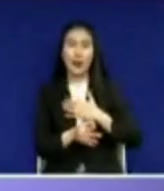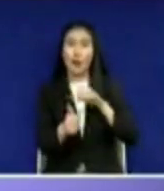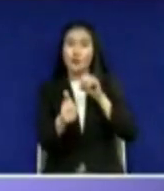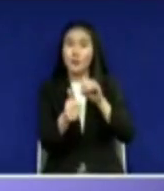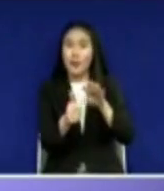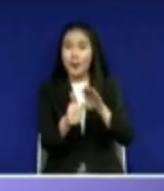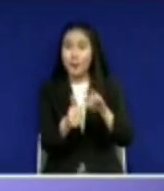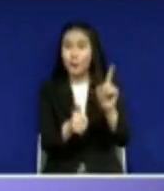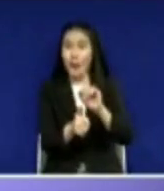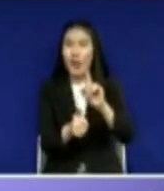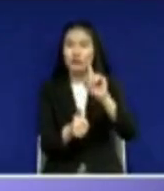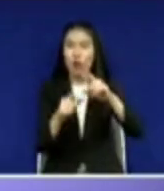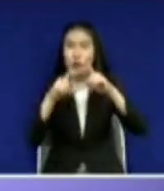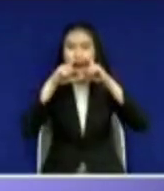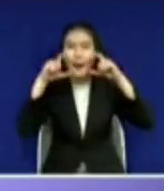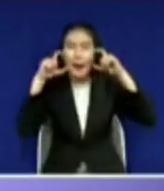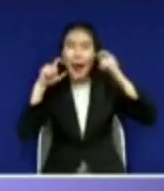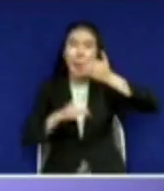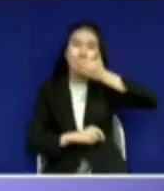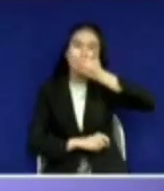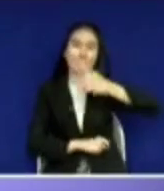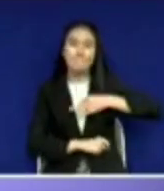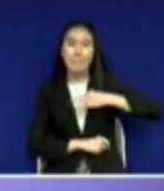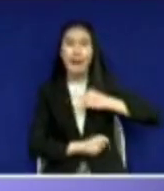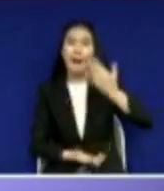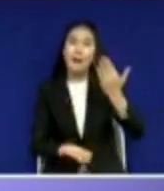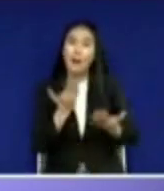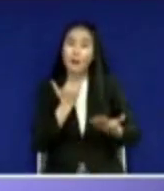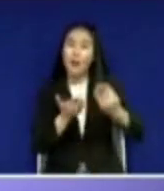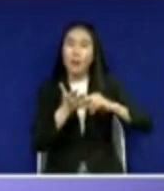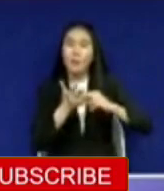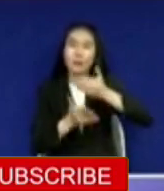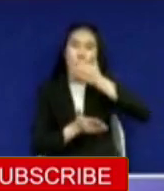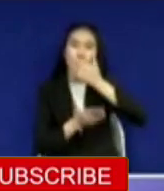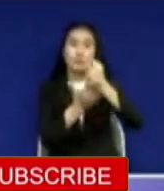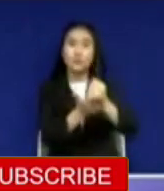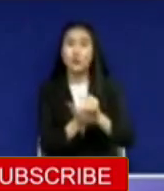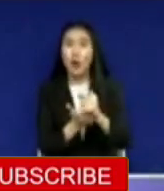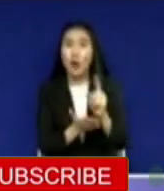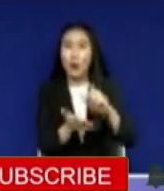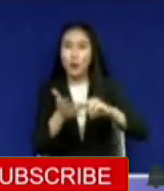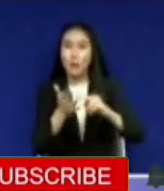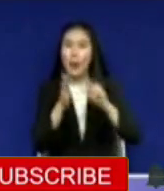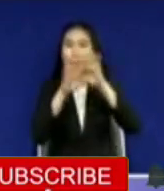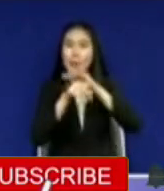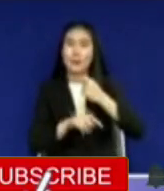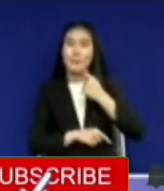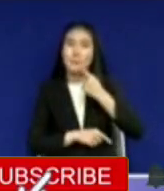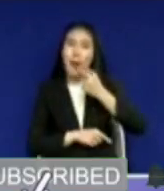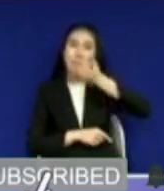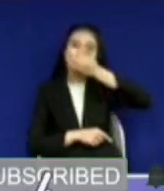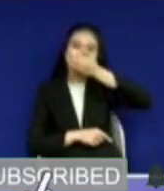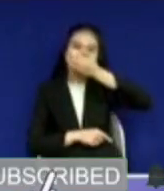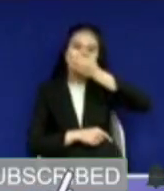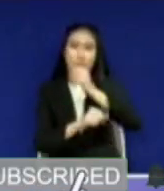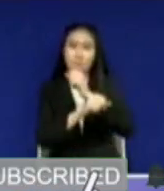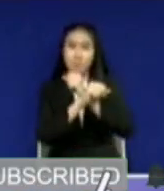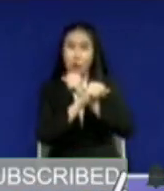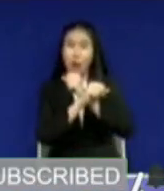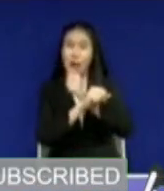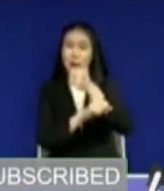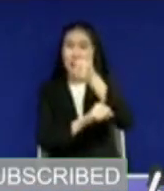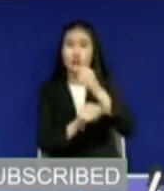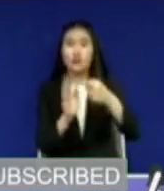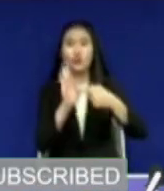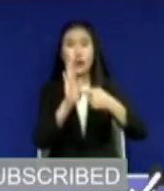รสวมหน้ากากผ้าหรือหน้ากากอนามัยก็คือเราช่วยในการปิดปากแล้วก็จมูกนะคะอย่างที่เวลาเราสวมหน้